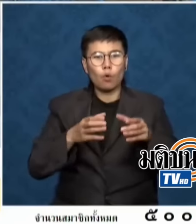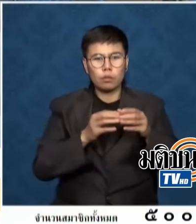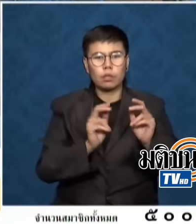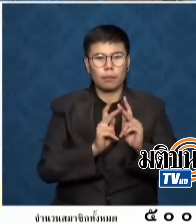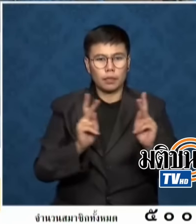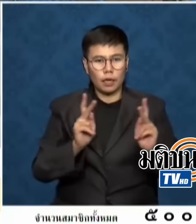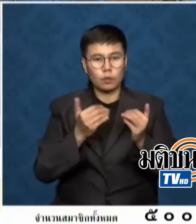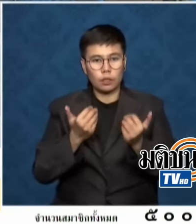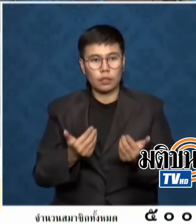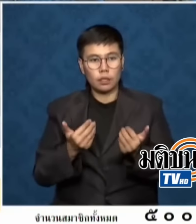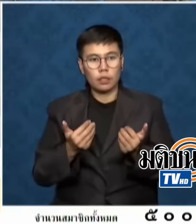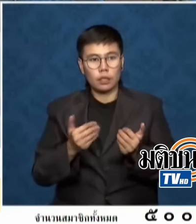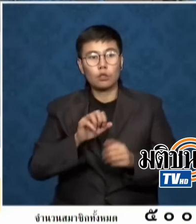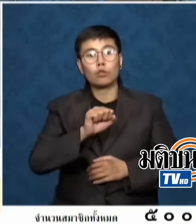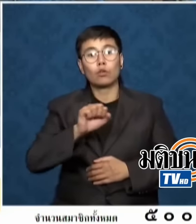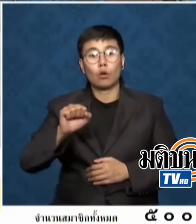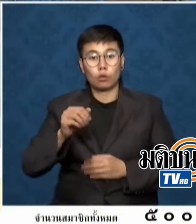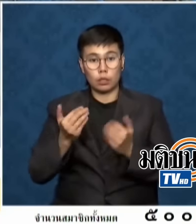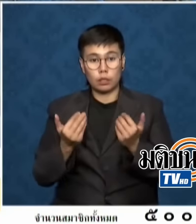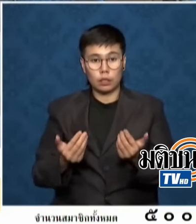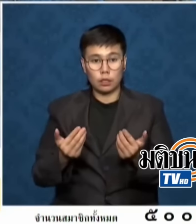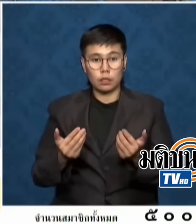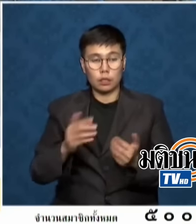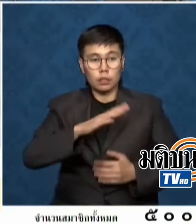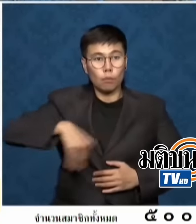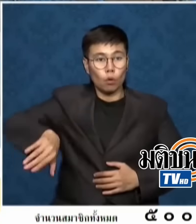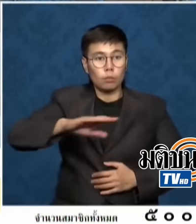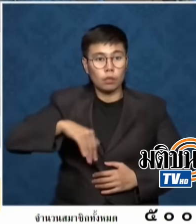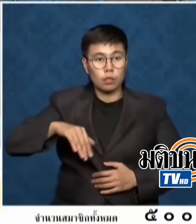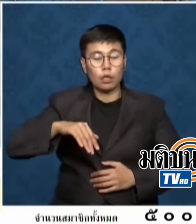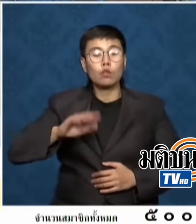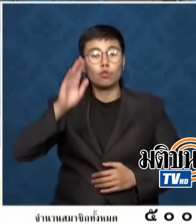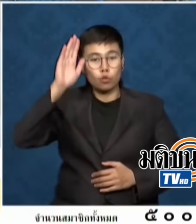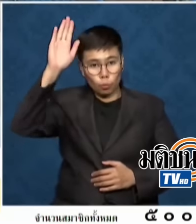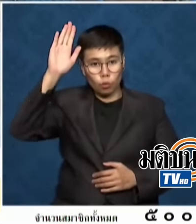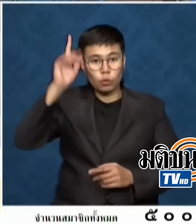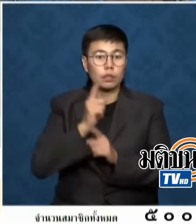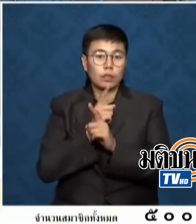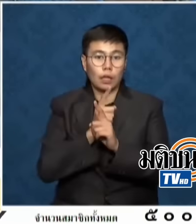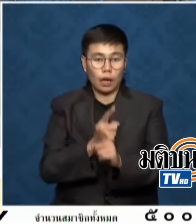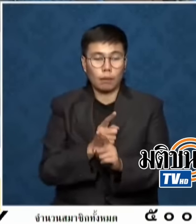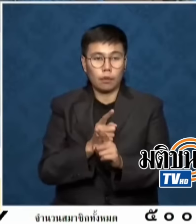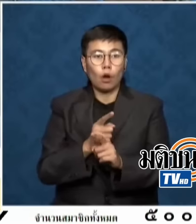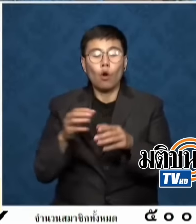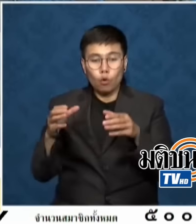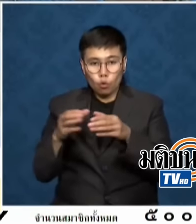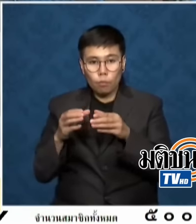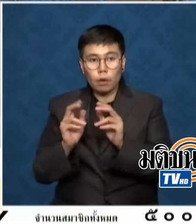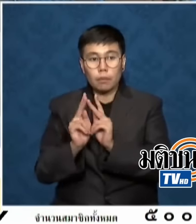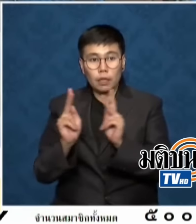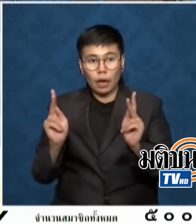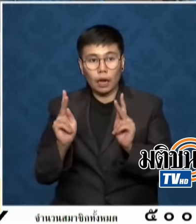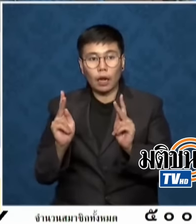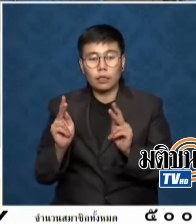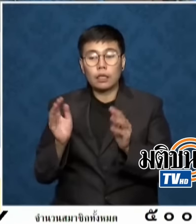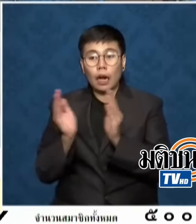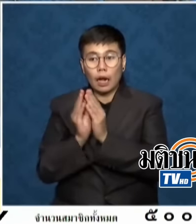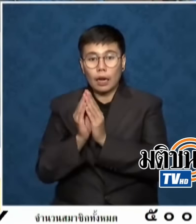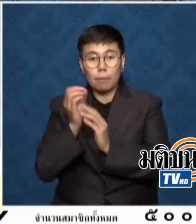การแล้วก็ส.ส.ในสภาส่วนใหญ่นี่ก็จะยกมือตามกรรมาธิการเสียงส่วนมากอยู่แล้วเป็นไปได้ไหมครับ